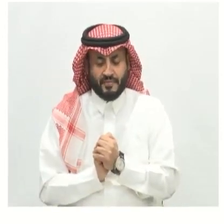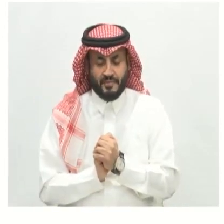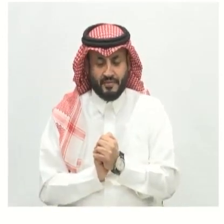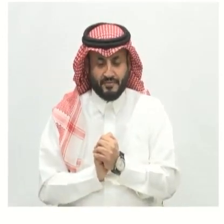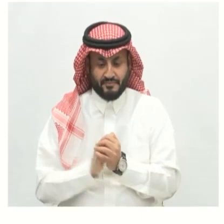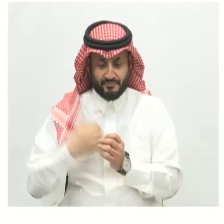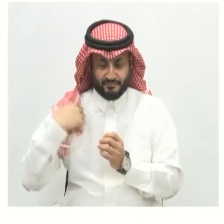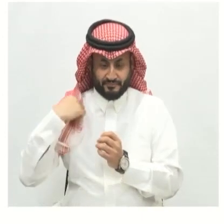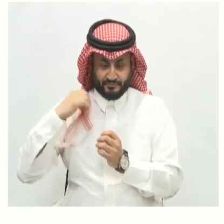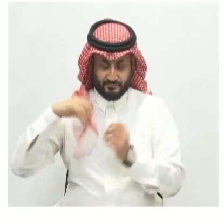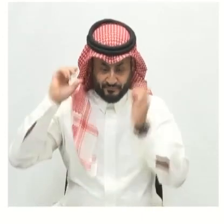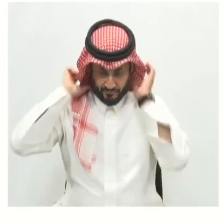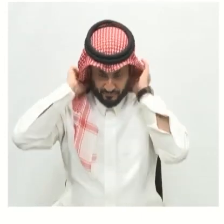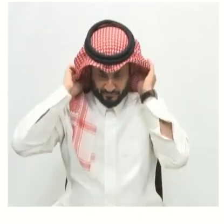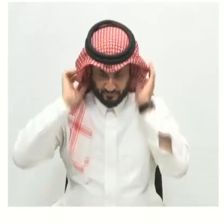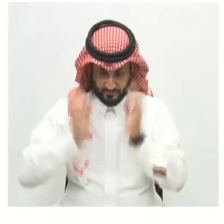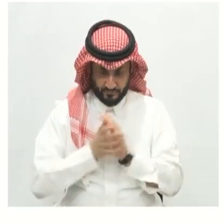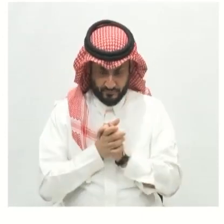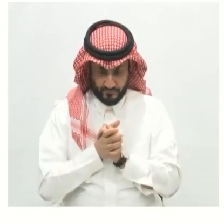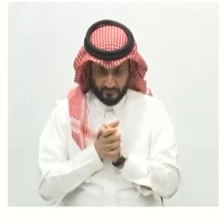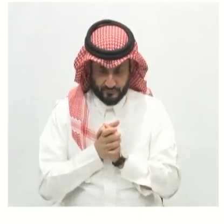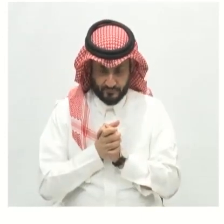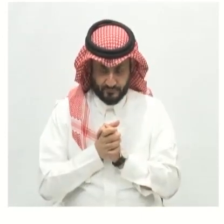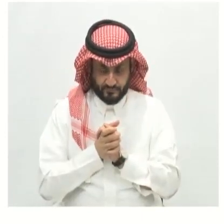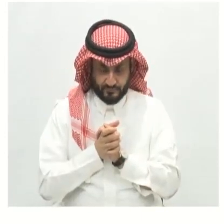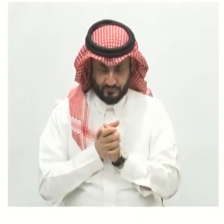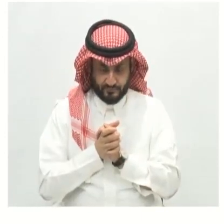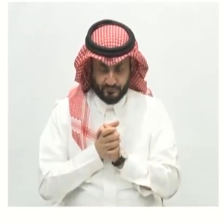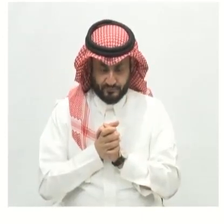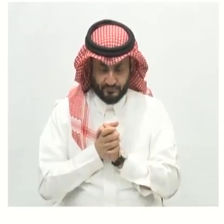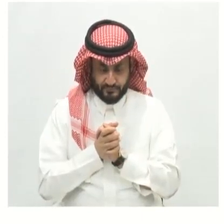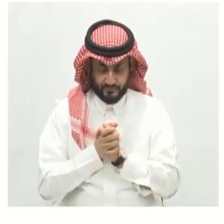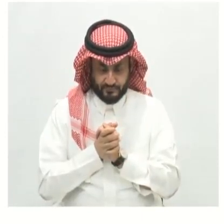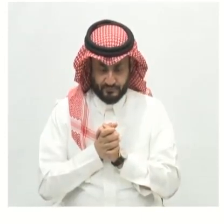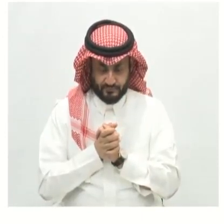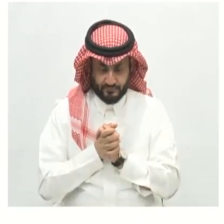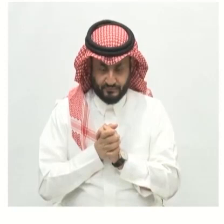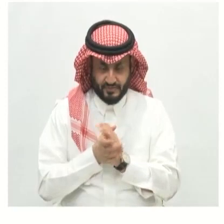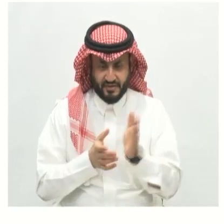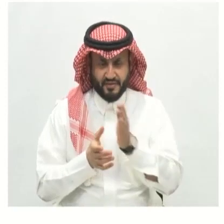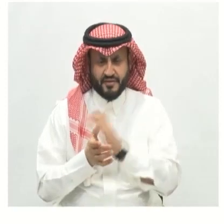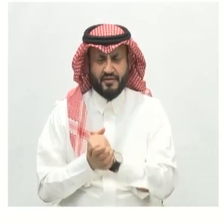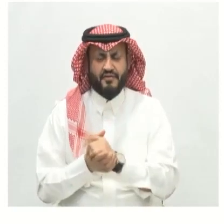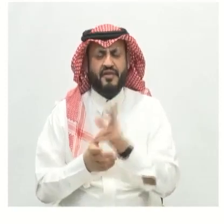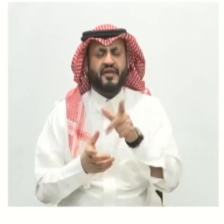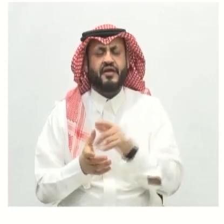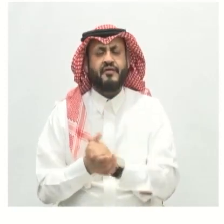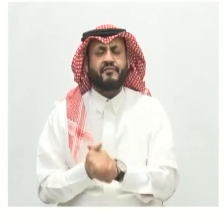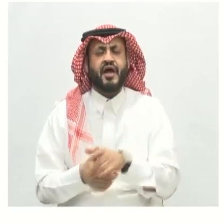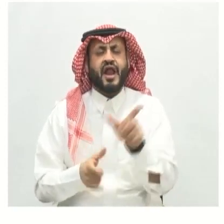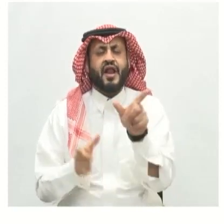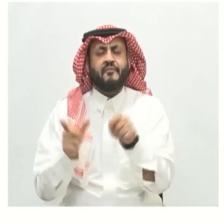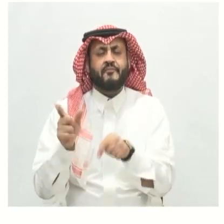بالزامية ءات وعقوبات ننتقل ايضا الى مصادر الانظمه ما هي